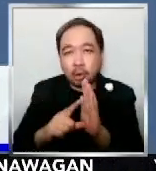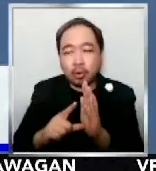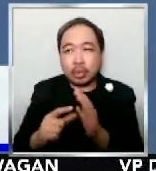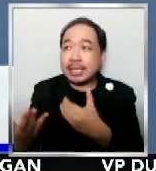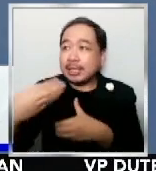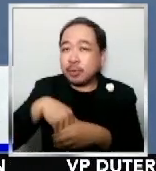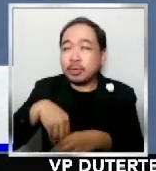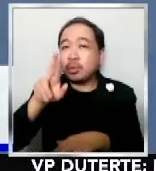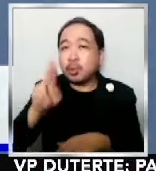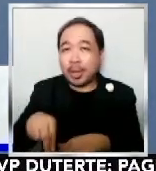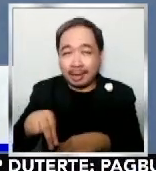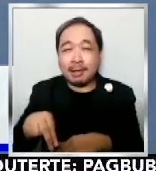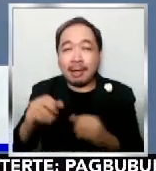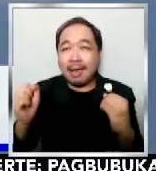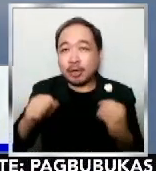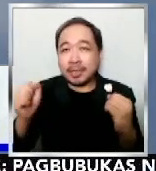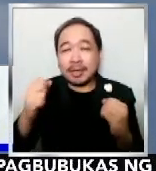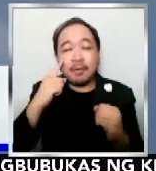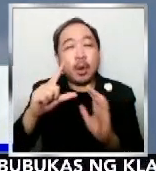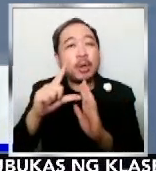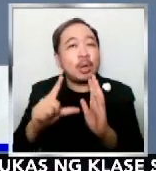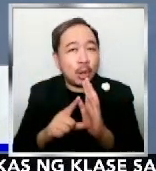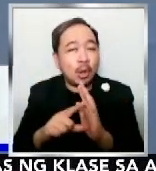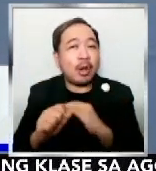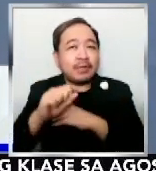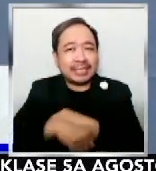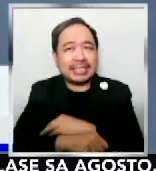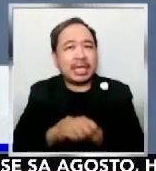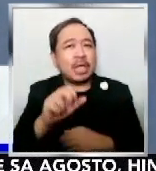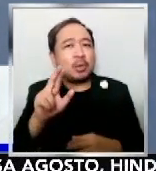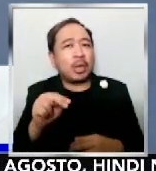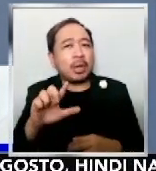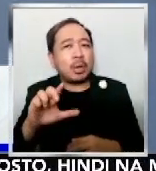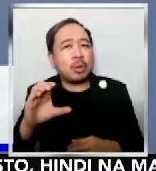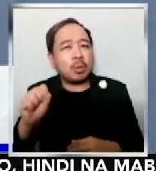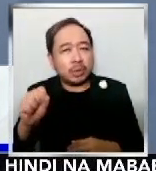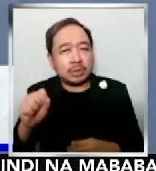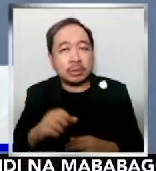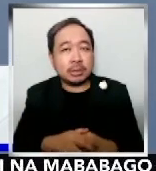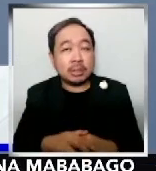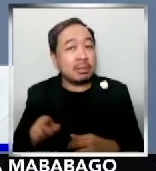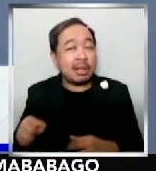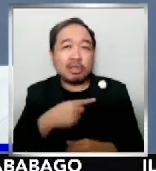United Nations Convention on the Law of the Sea o UNCLOS. Hindi raw kailanman tatanggap o kikilala ang China ng